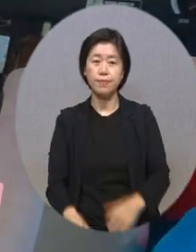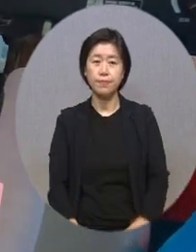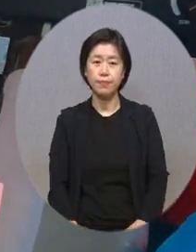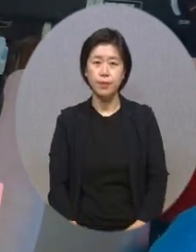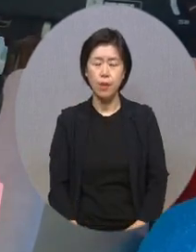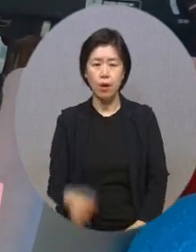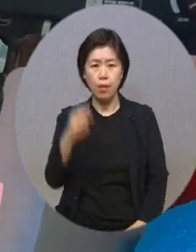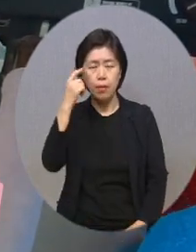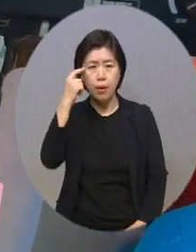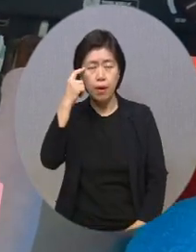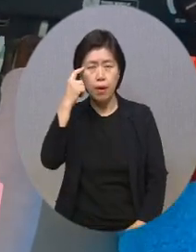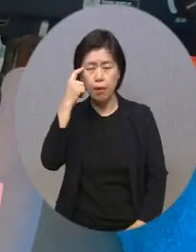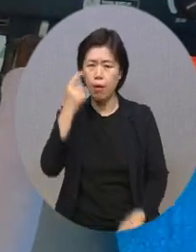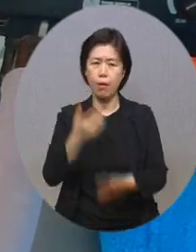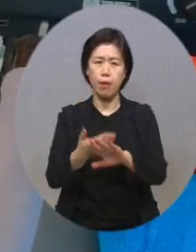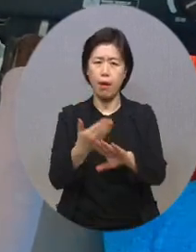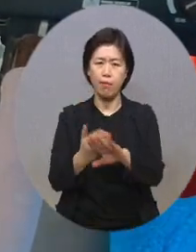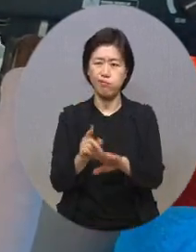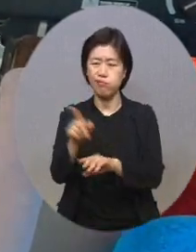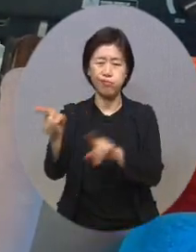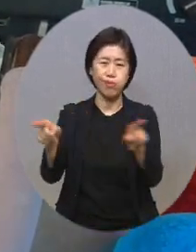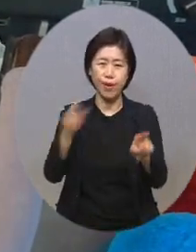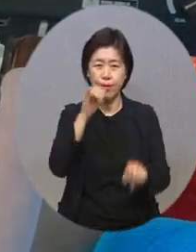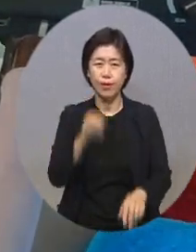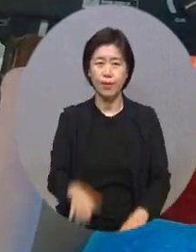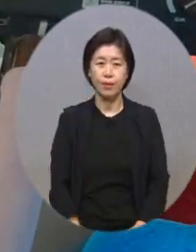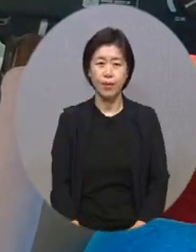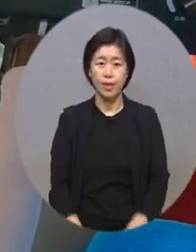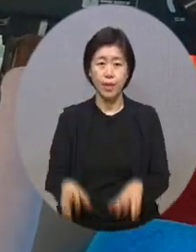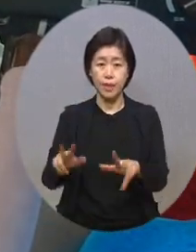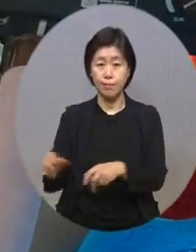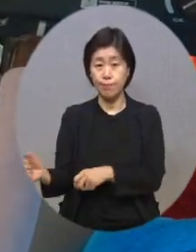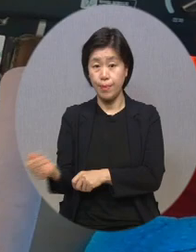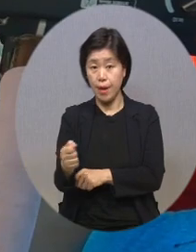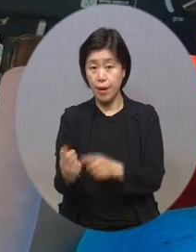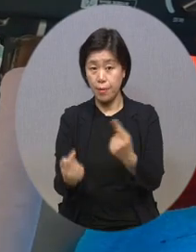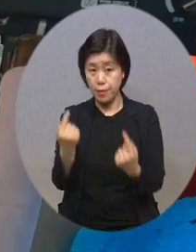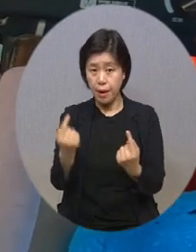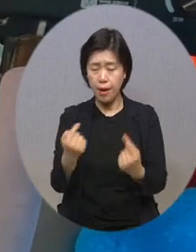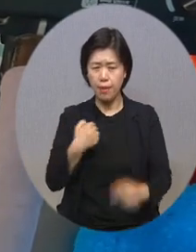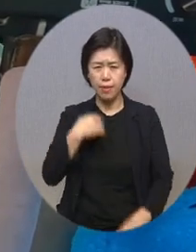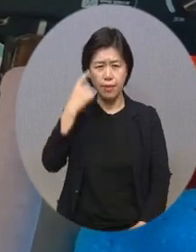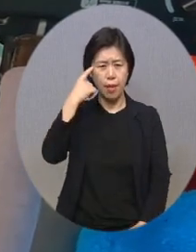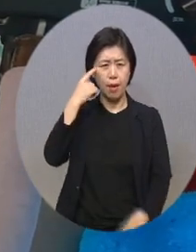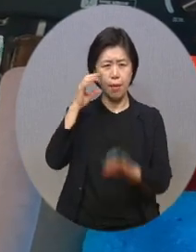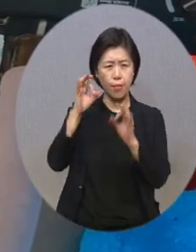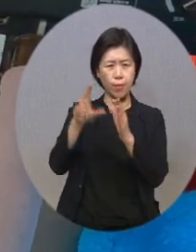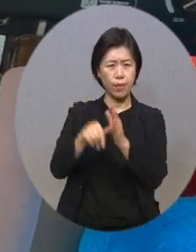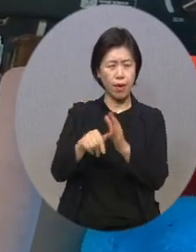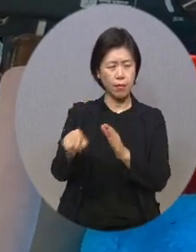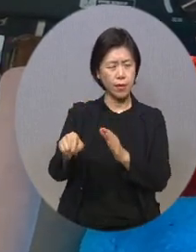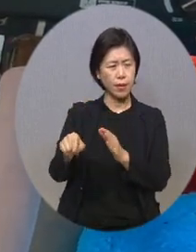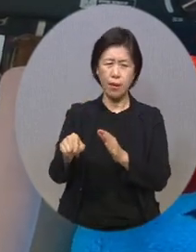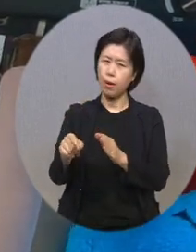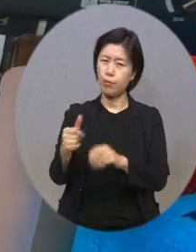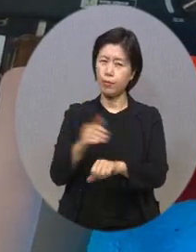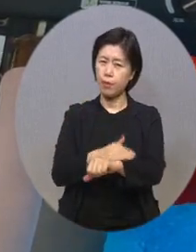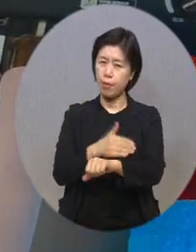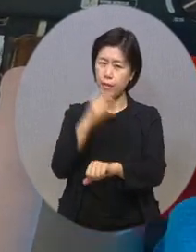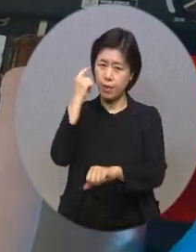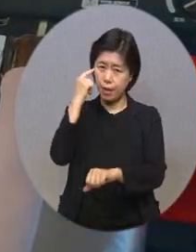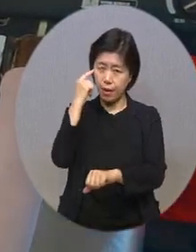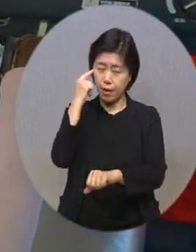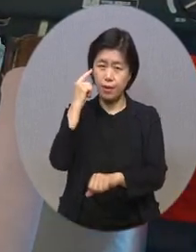예상 외로 가. 그러니까 지금 땡긴 것보다 내가 봤을 때 그렇게 땡길 그게 아닌데